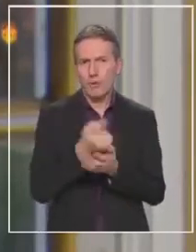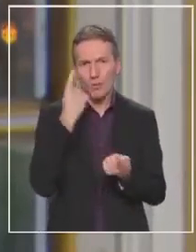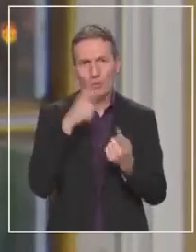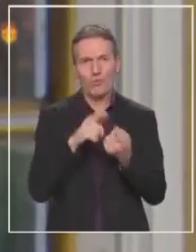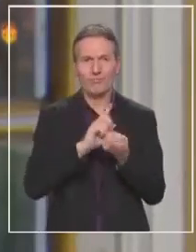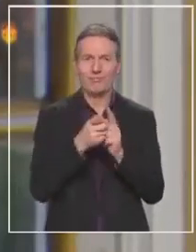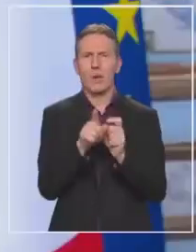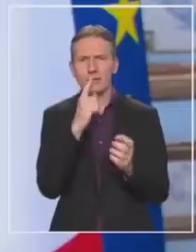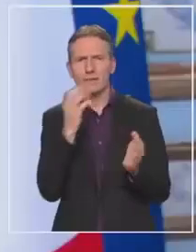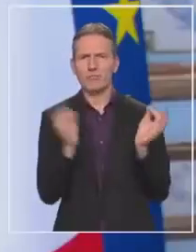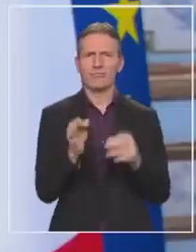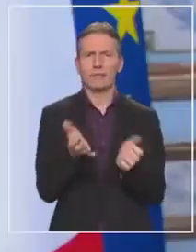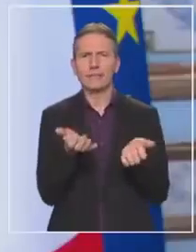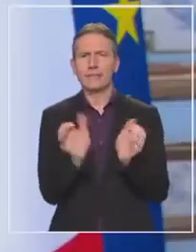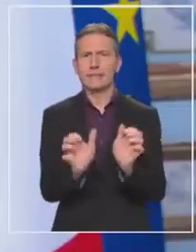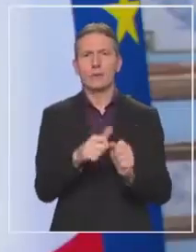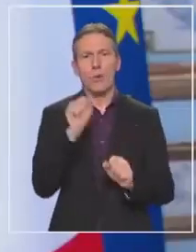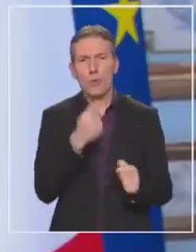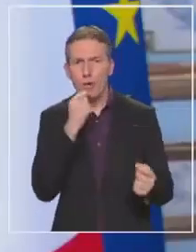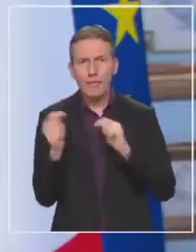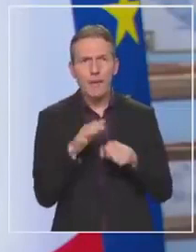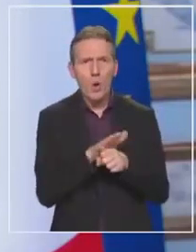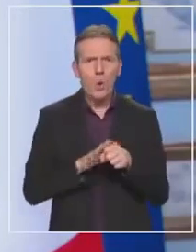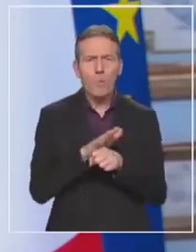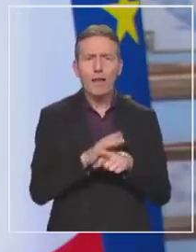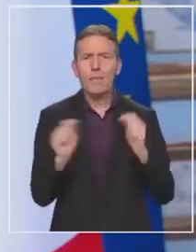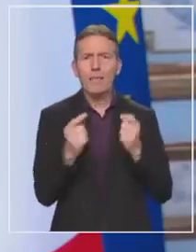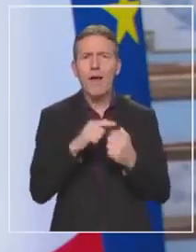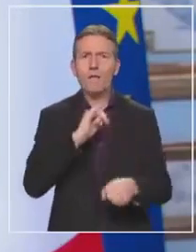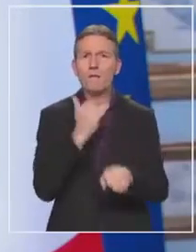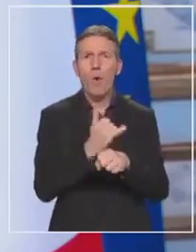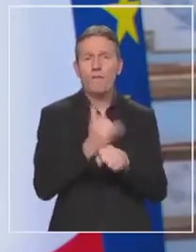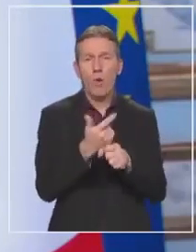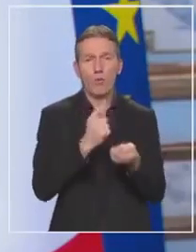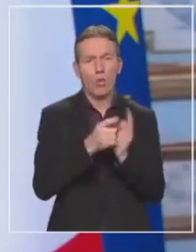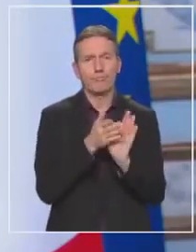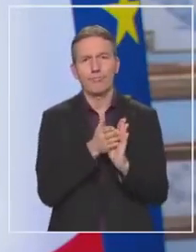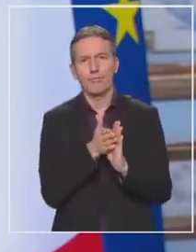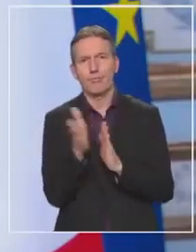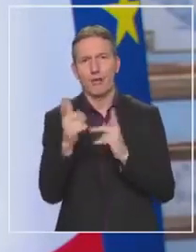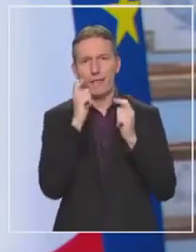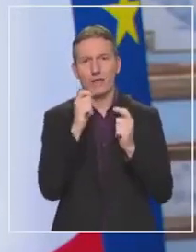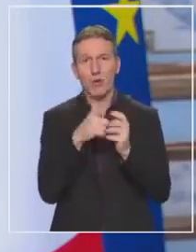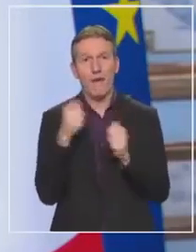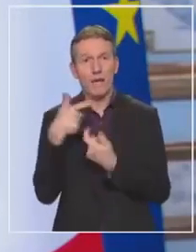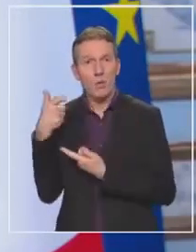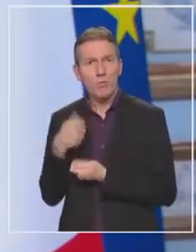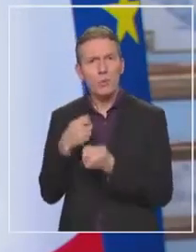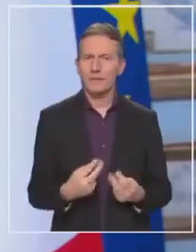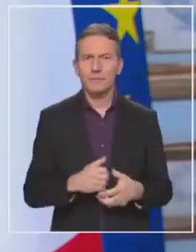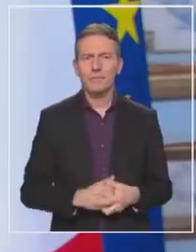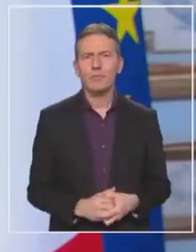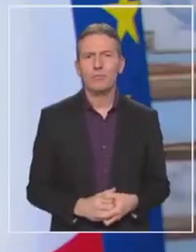démocratie robuste on peut débattre de tout mais débattre du fond peut nous égarer surtout lorsque c'est sous l'impulsion d'intérêts